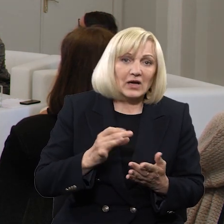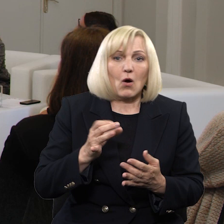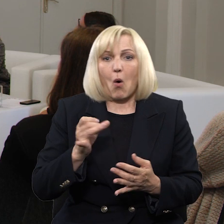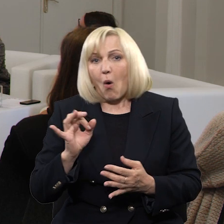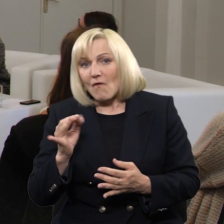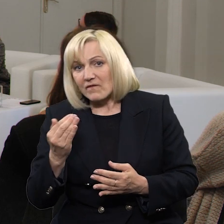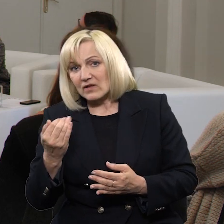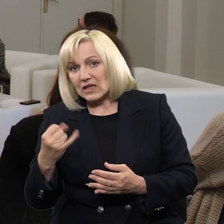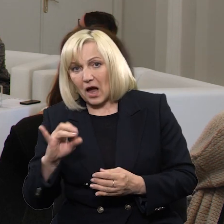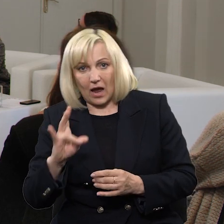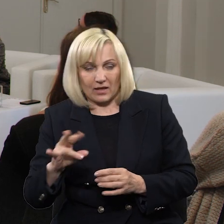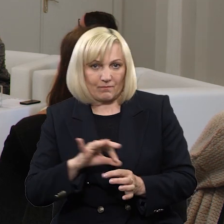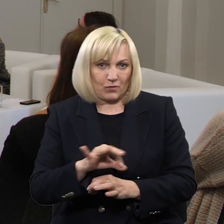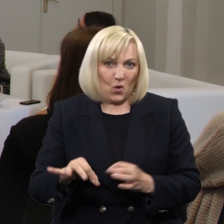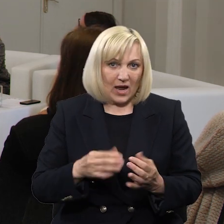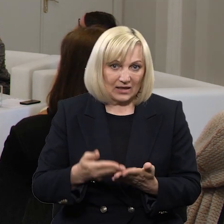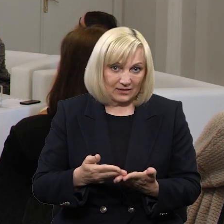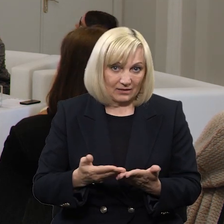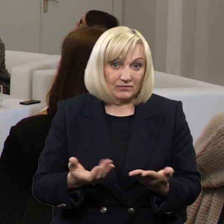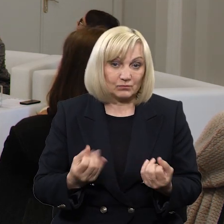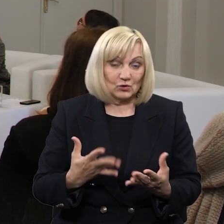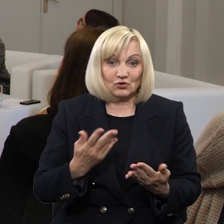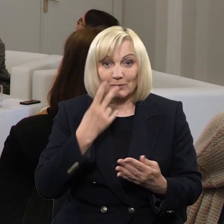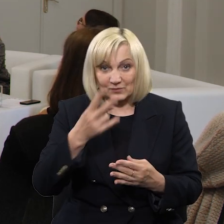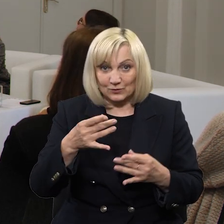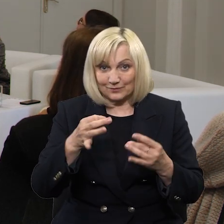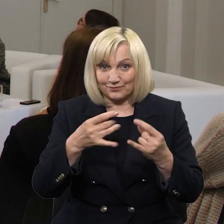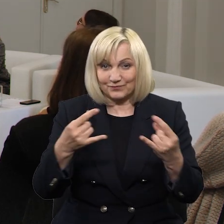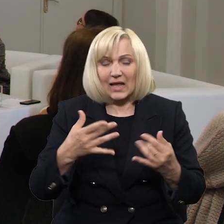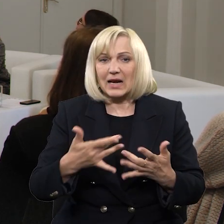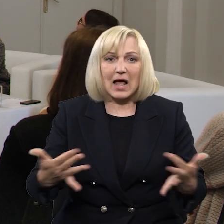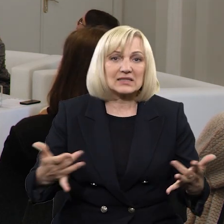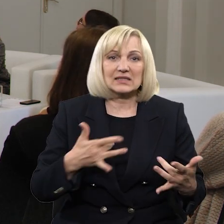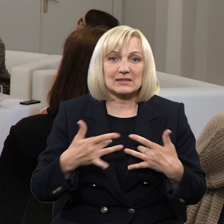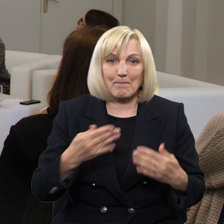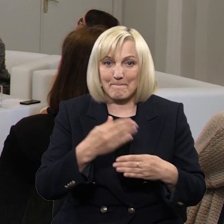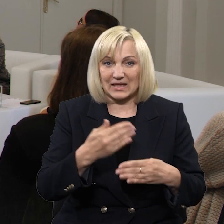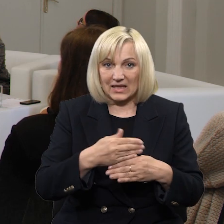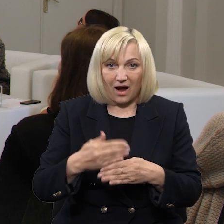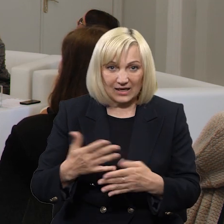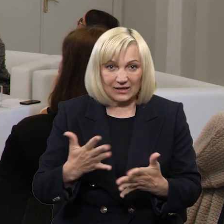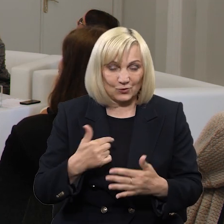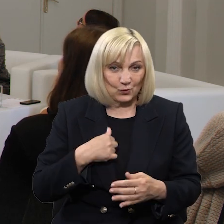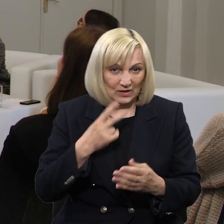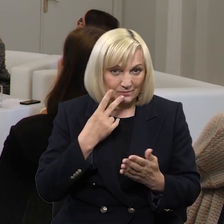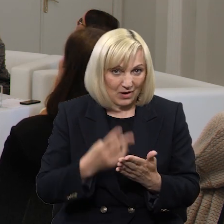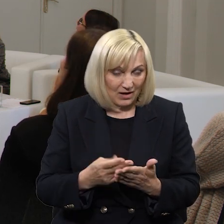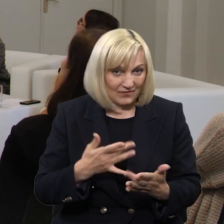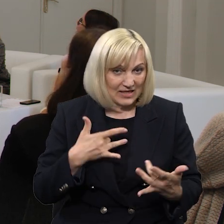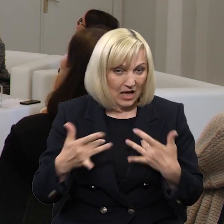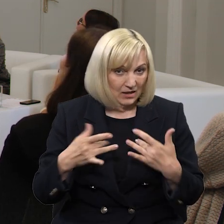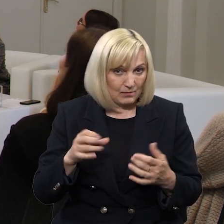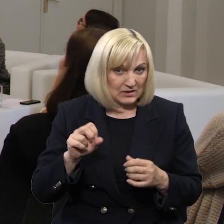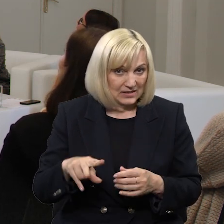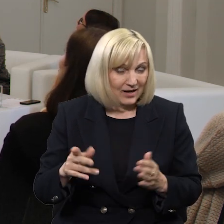и онлайн и оффлайн проектах сейчас мы пробежимся просто по кадрам из разных спектаклей которые показывают у нас в